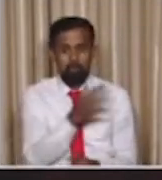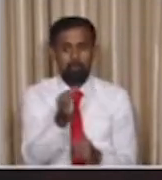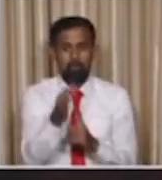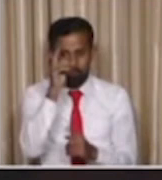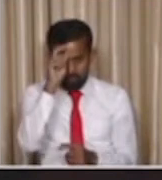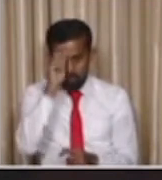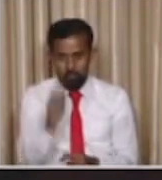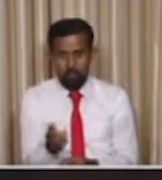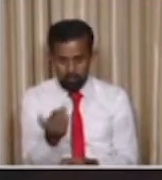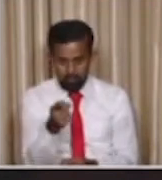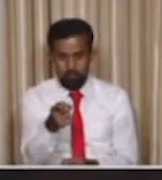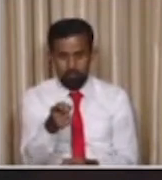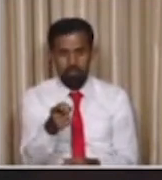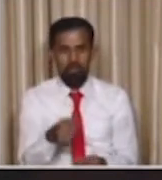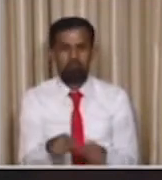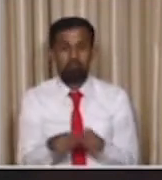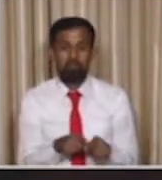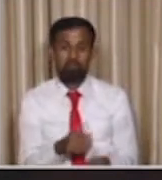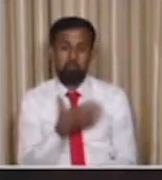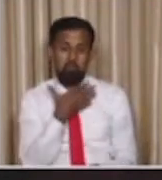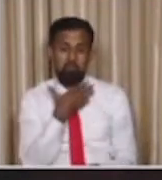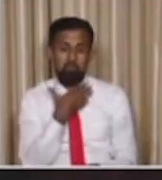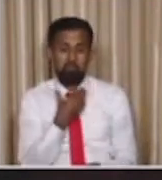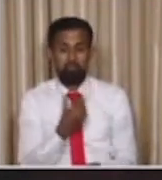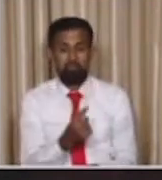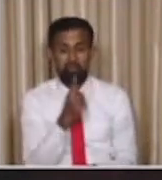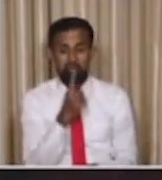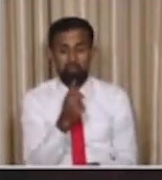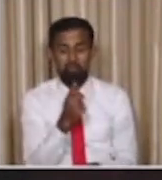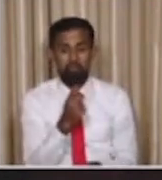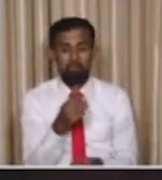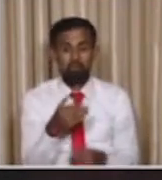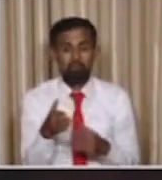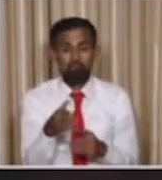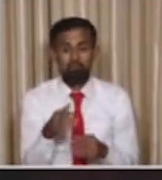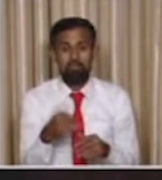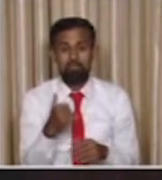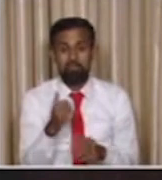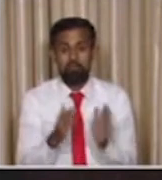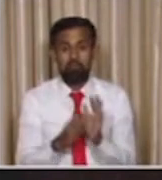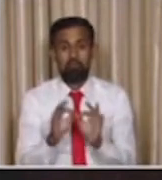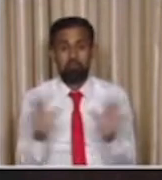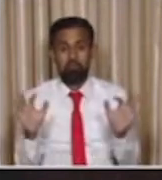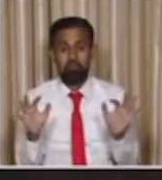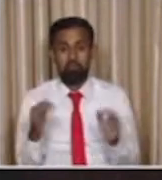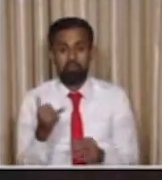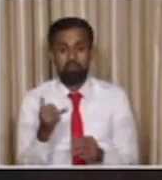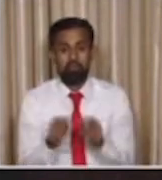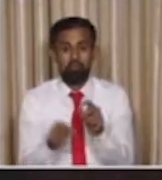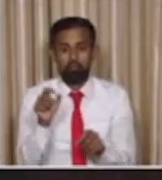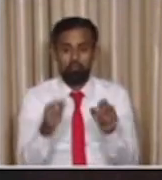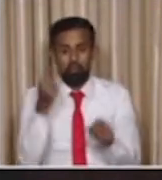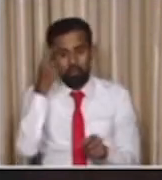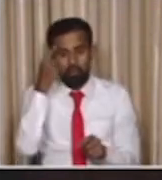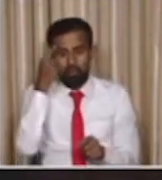කරන්න ඕනද කියලා මේ වගේ පට්ටපල් කෙබර අත ගන්නකොට ඒව උස්සගෙන යන මේ රටේ සමහර මාධ්‍ය ආයතන සමහර මිනිස්සු